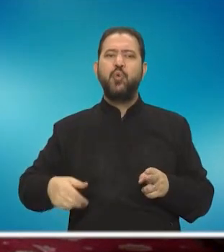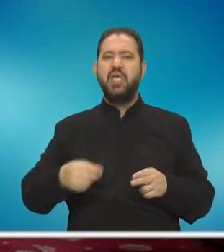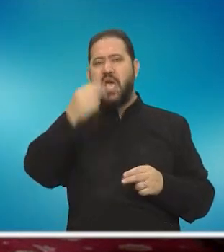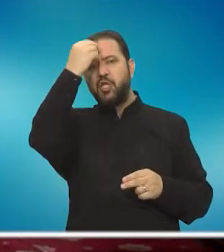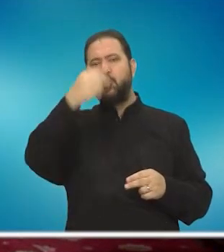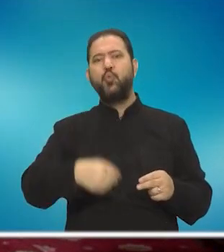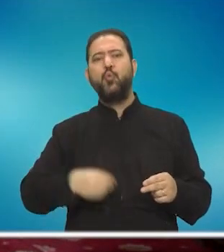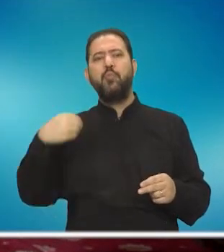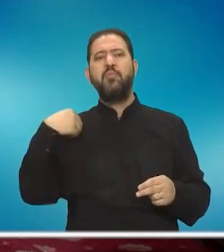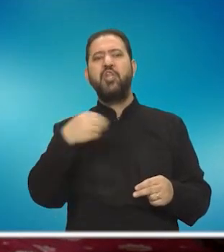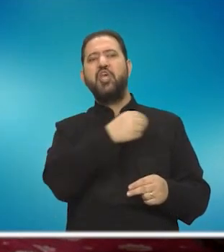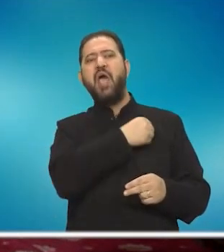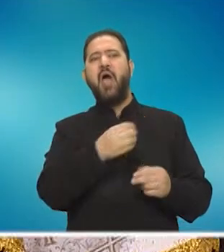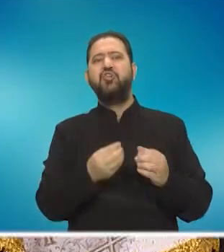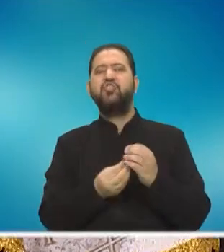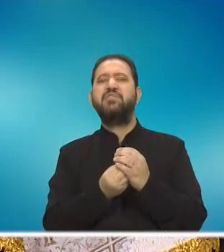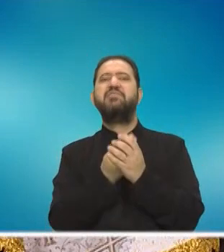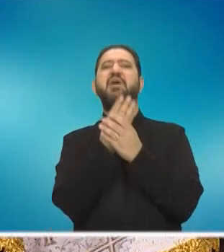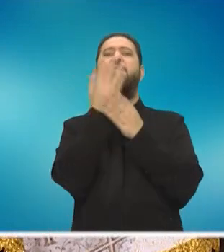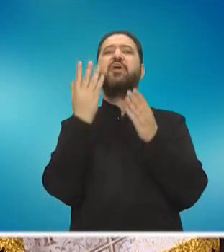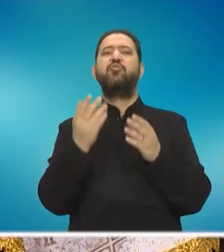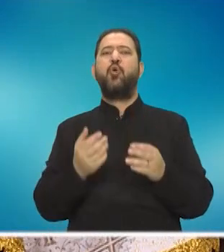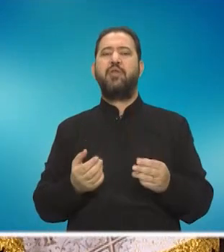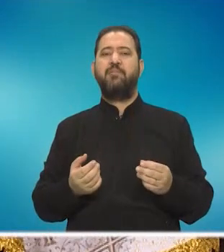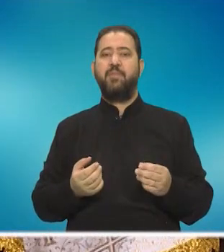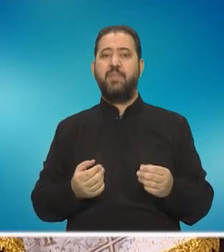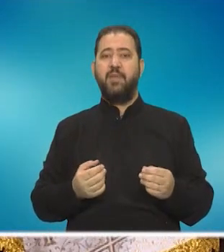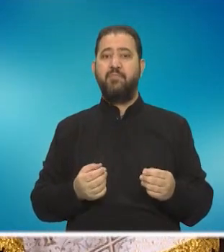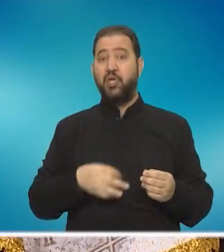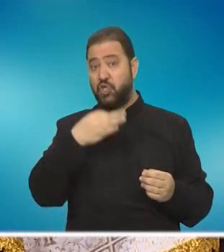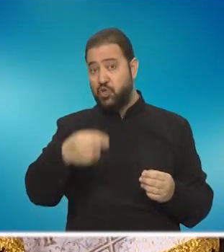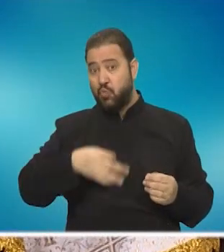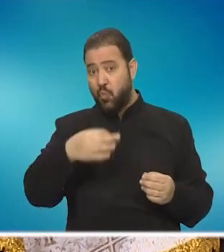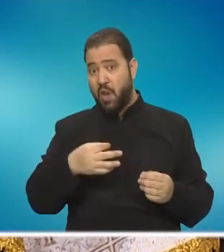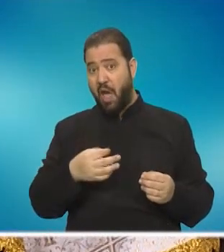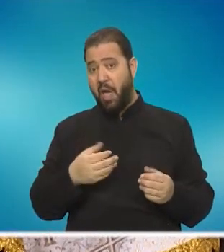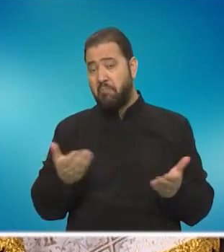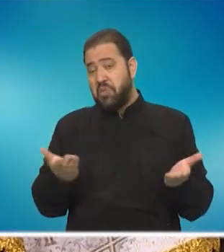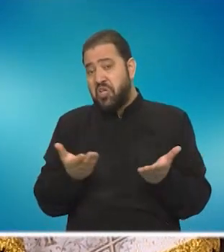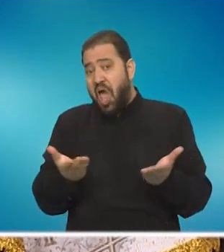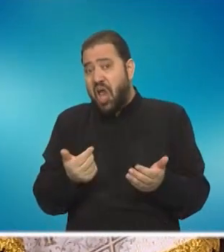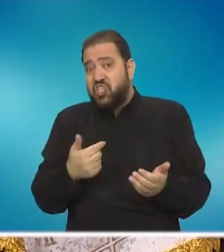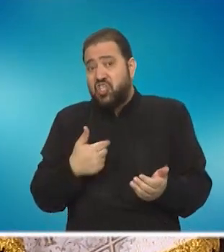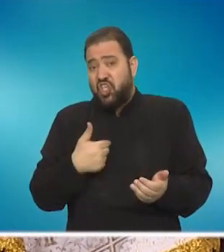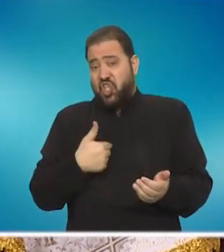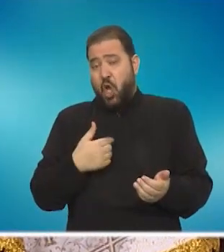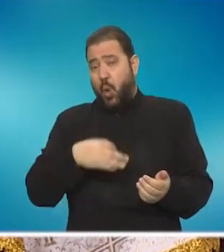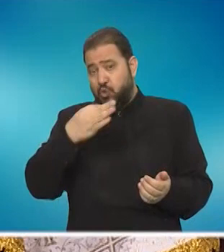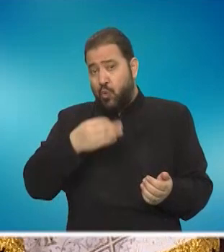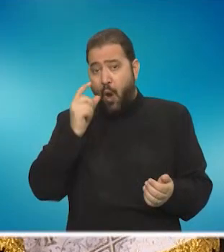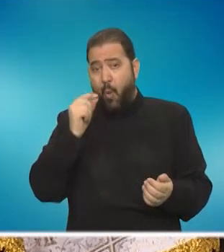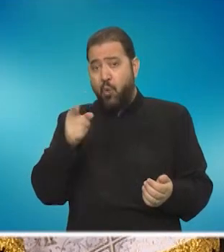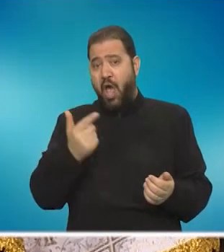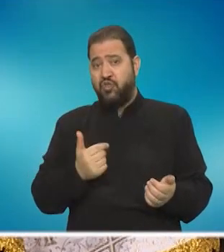Liturghie Duminicală și în sărbători, dar mai ales cea duminicală. Spunându-i că, din câte a citit el, persoana